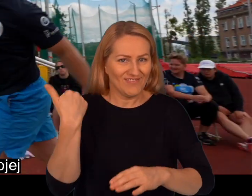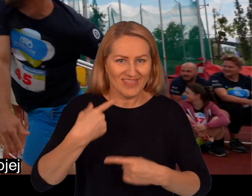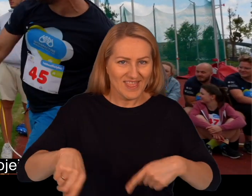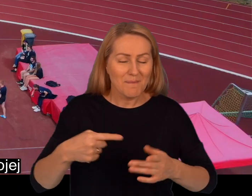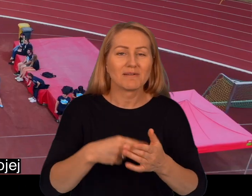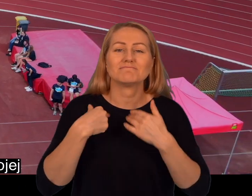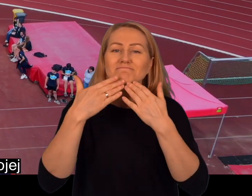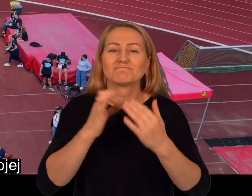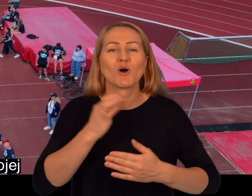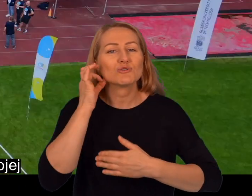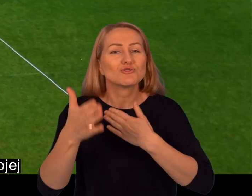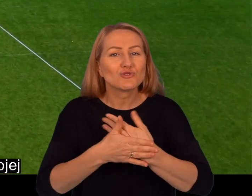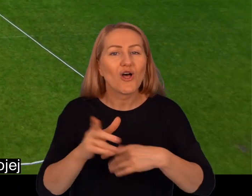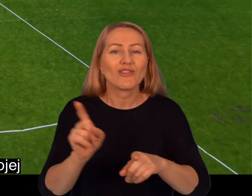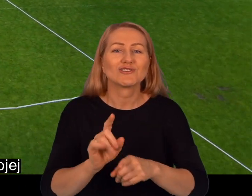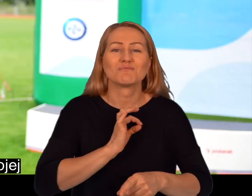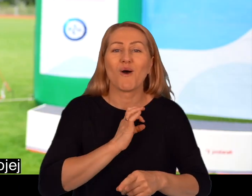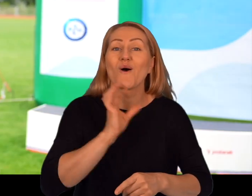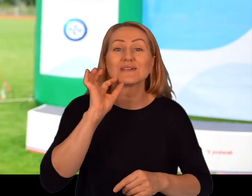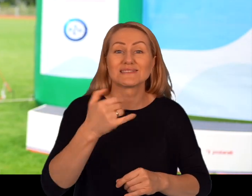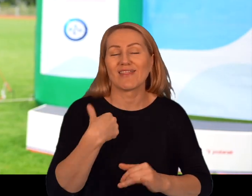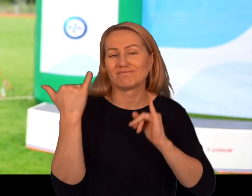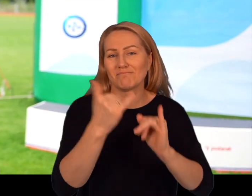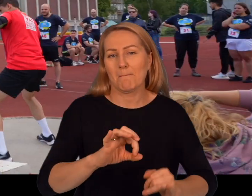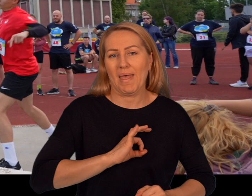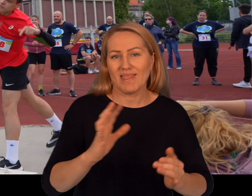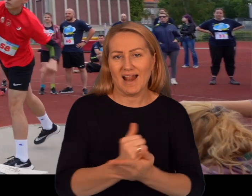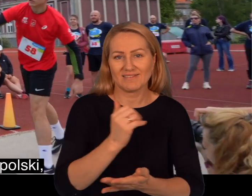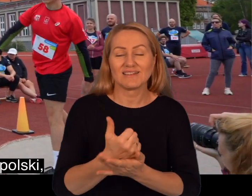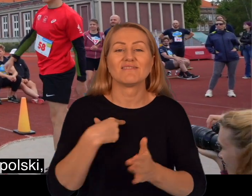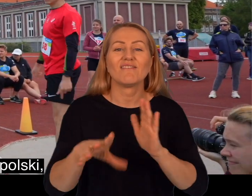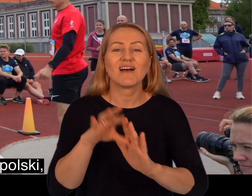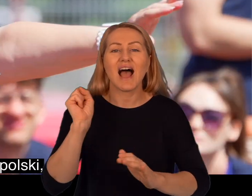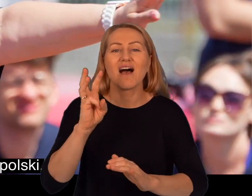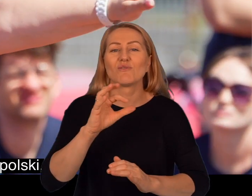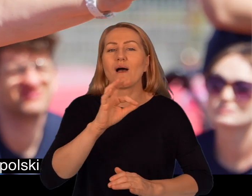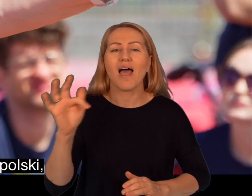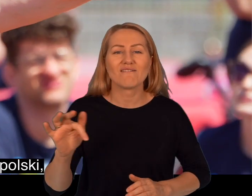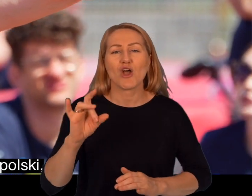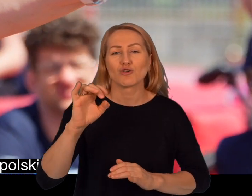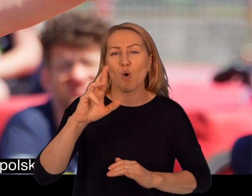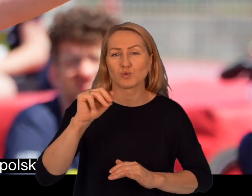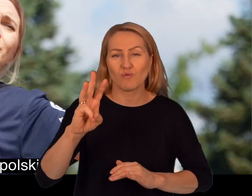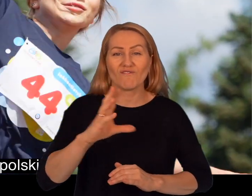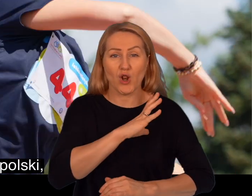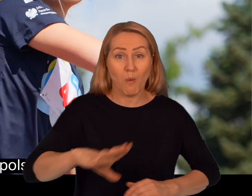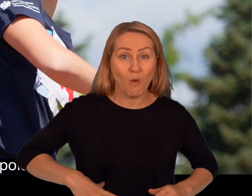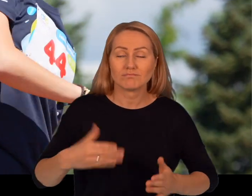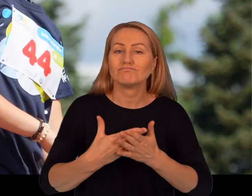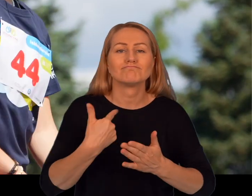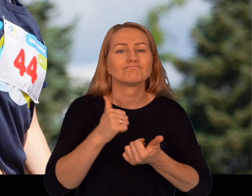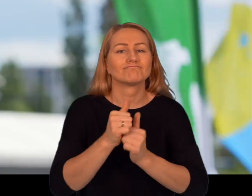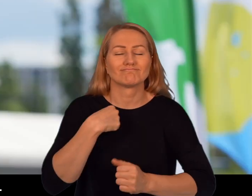zawodach. Chciałbym podziękować swojej żonie i na swojego synka zdobyłem medale. Wybrałem AWF Gorzów Wielkopolski, ponieważ kocham